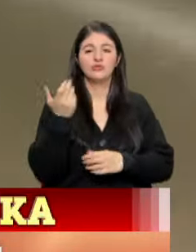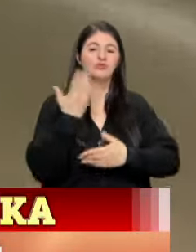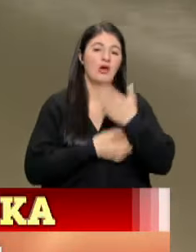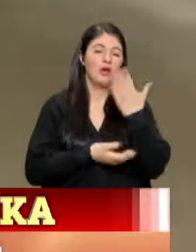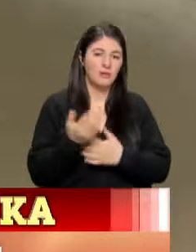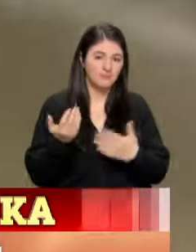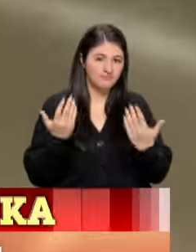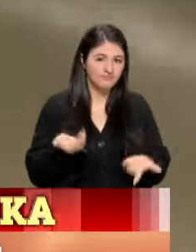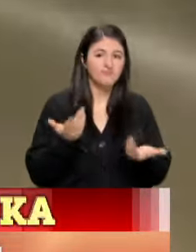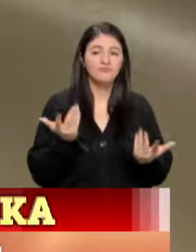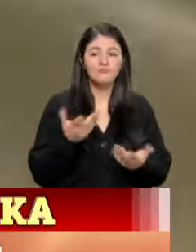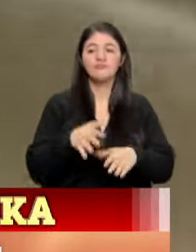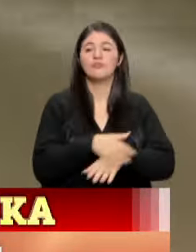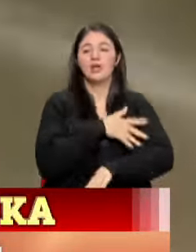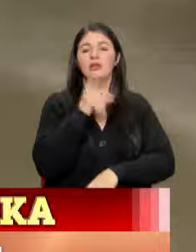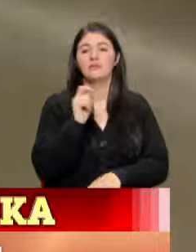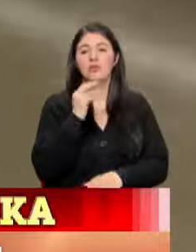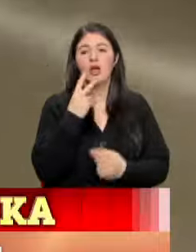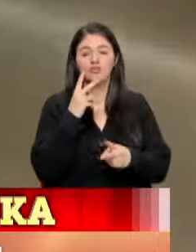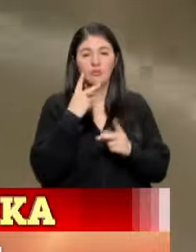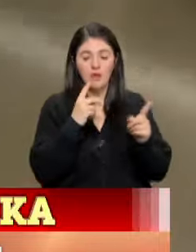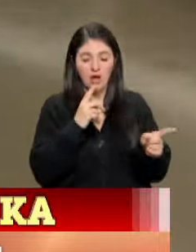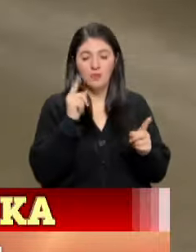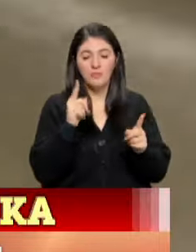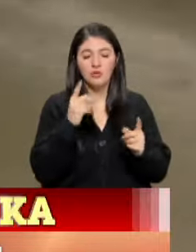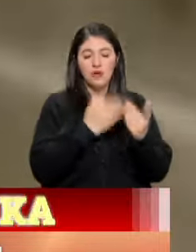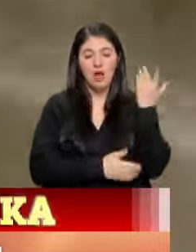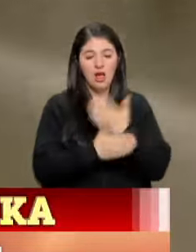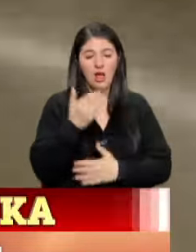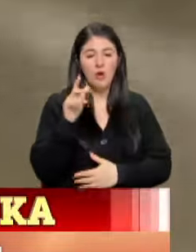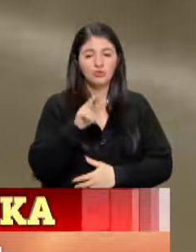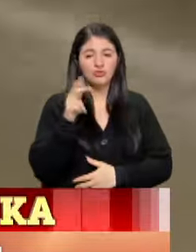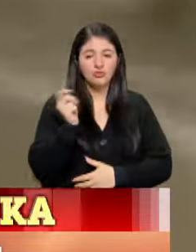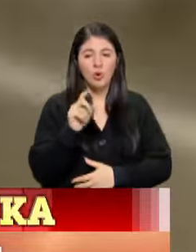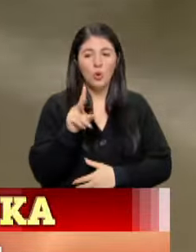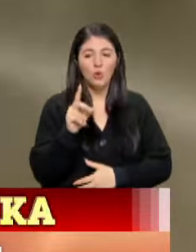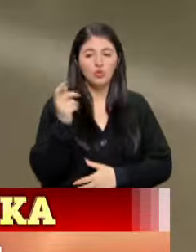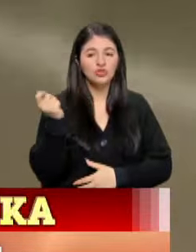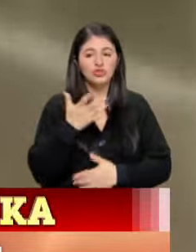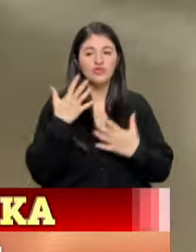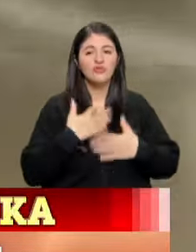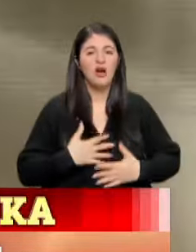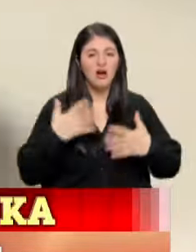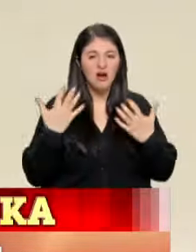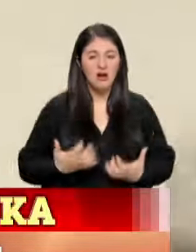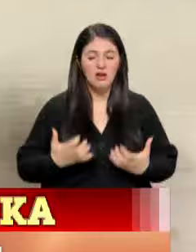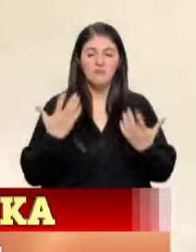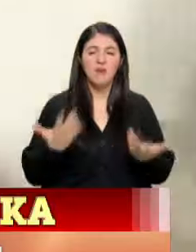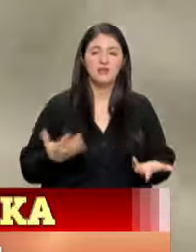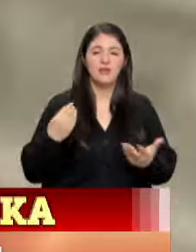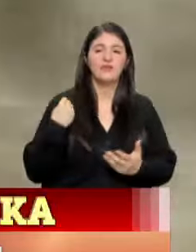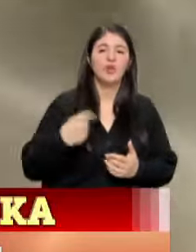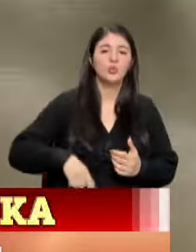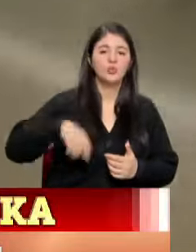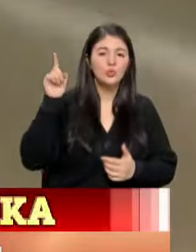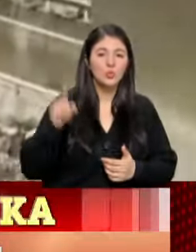yaralandı ve valiliğin yapmış olduğu açıklama, bu yaralı 30 kişiden 13'ünün durumu ağır. Maalesef yeni